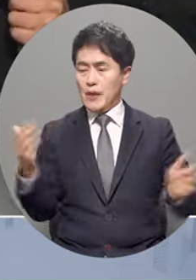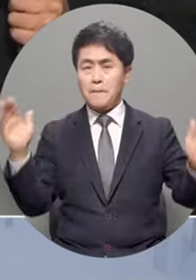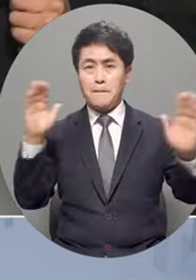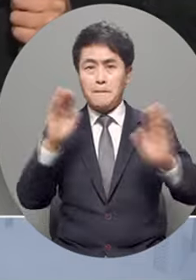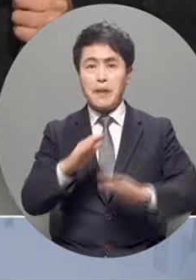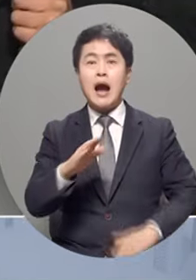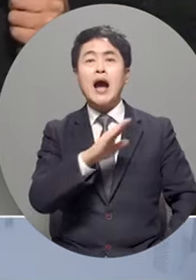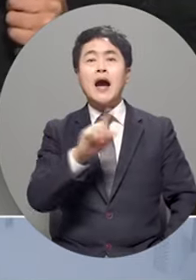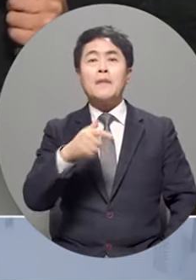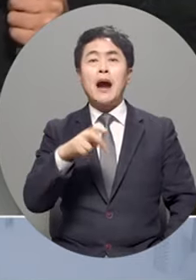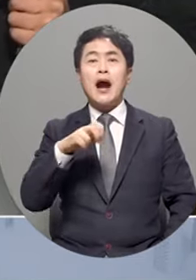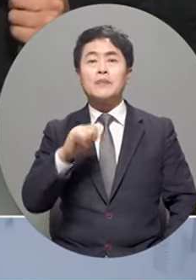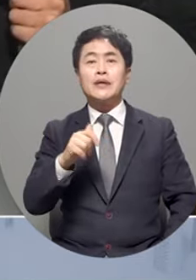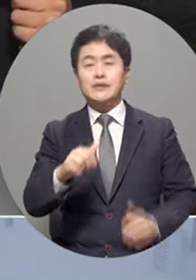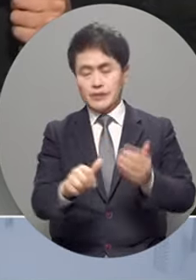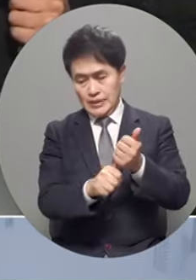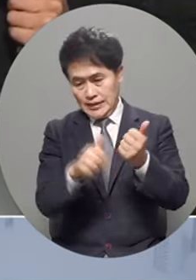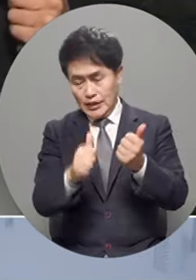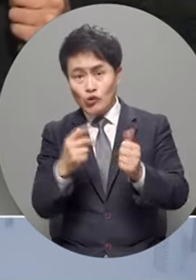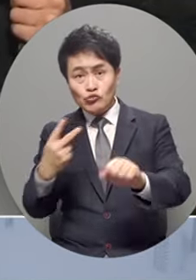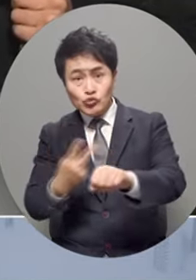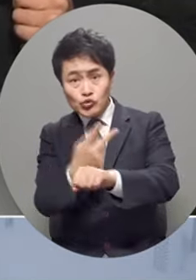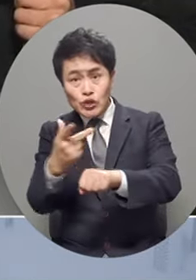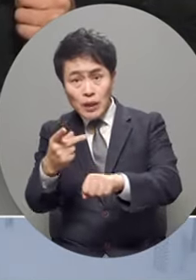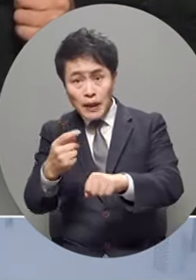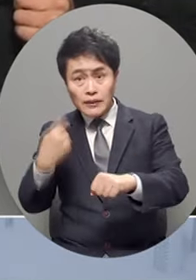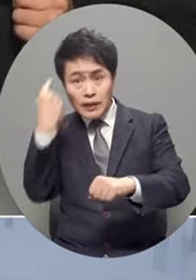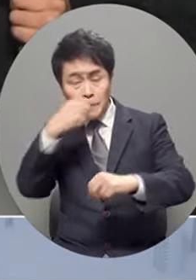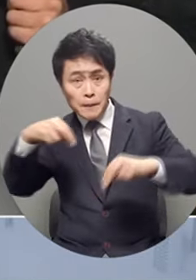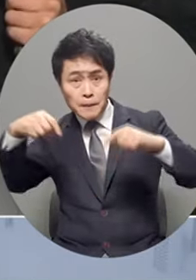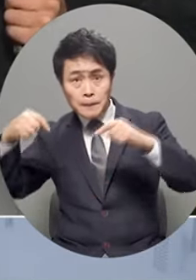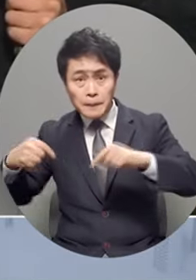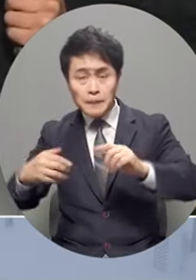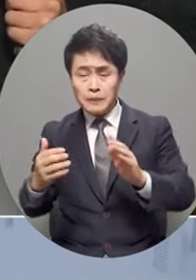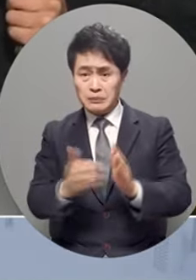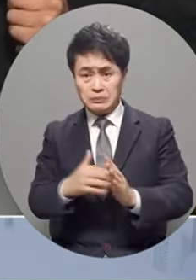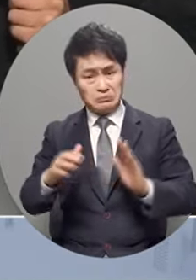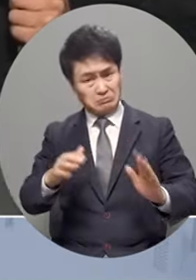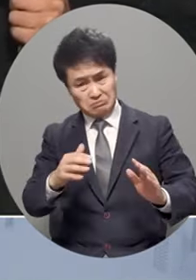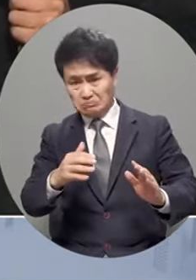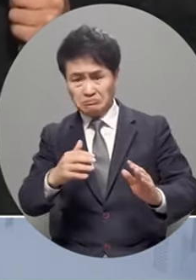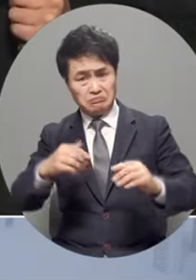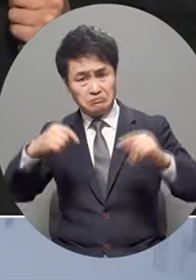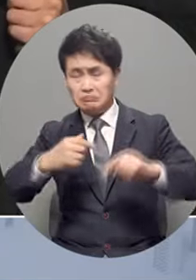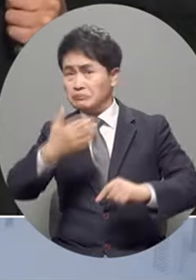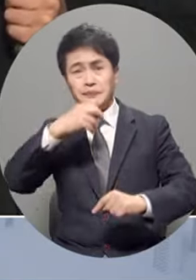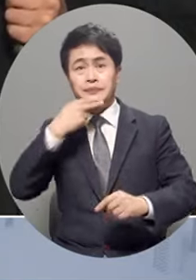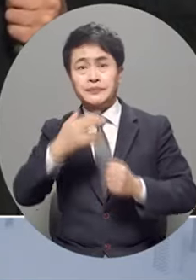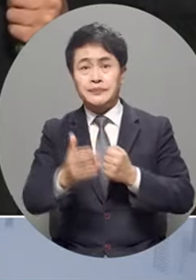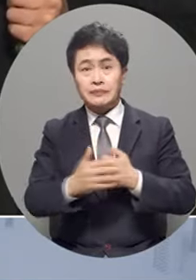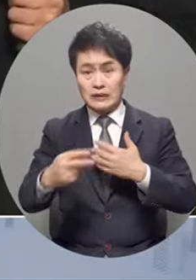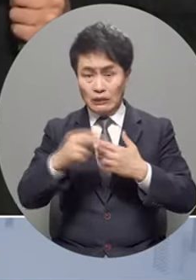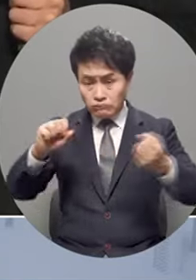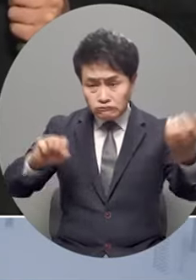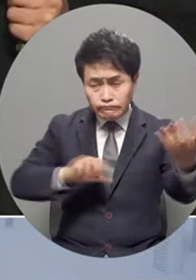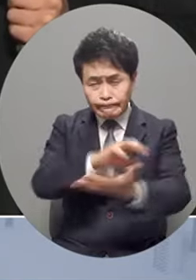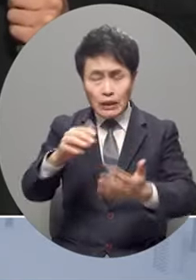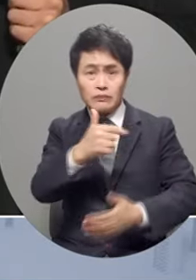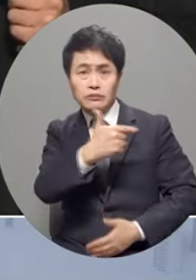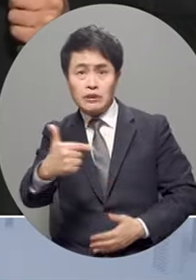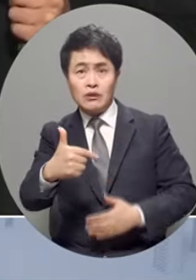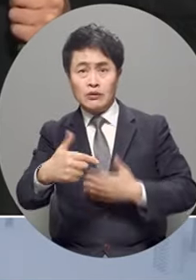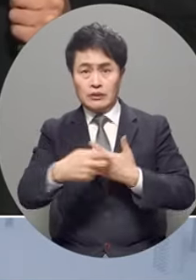박민수 보건복지부 2차관과 2시간 반 면담을 하기도 했는데 별다른 성과는 없었습니다. 의료대란 우려가 커지면서 전국